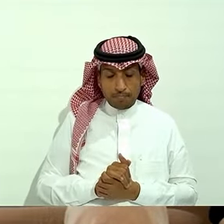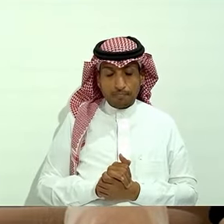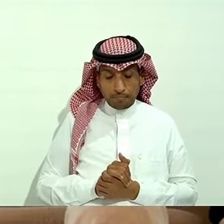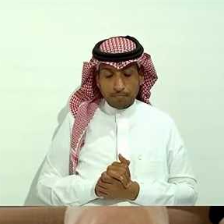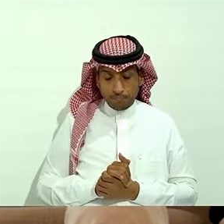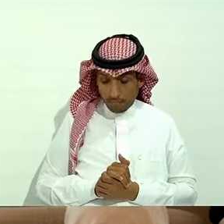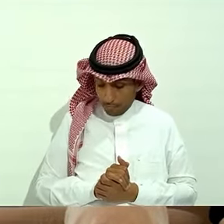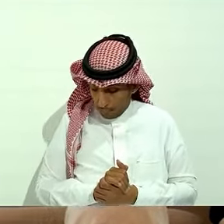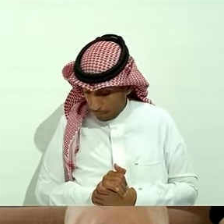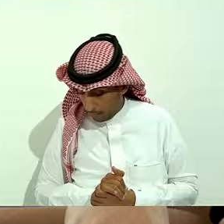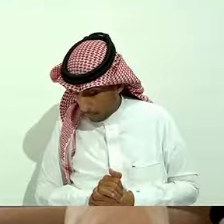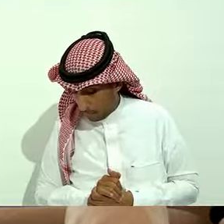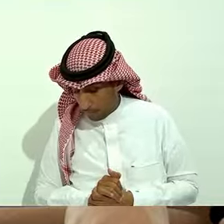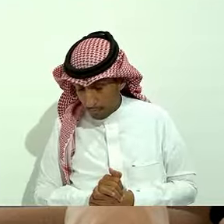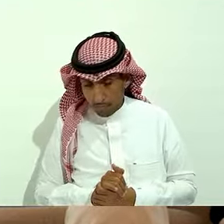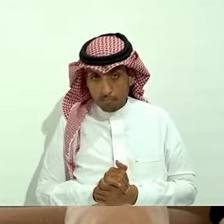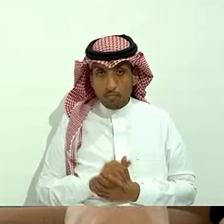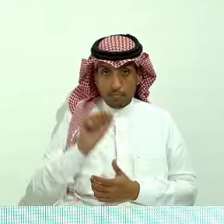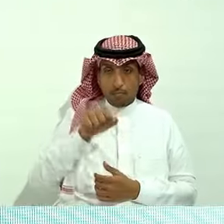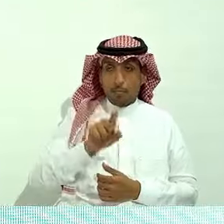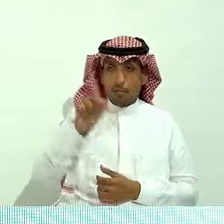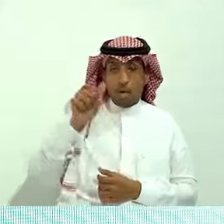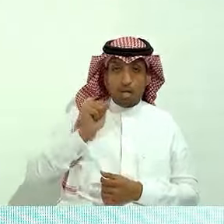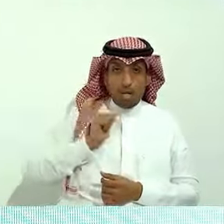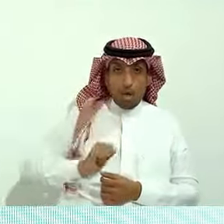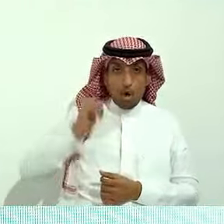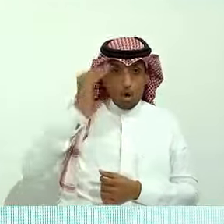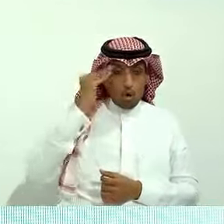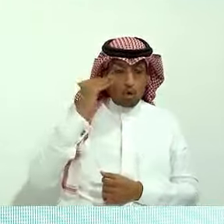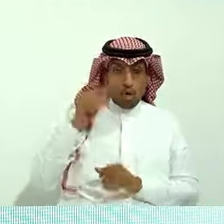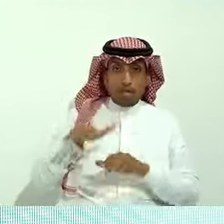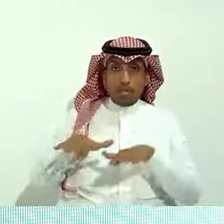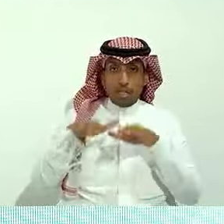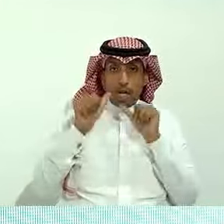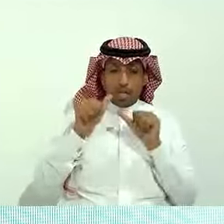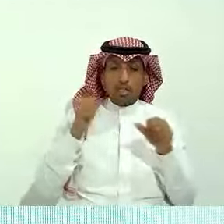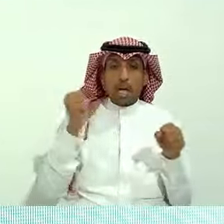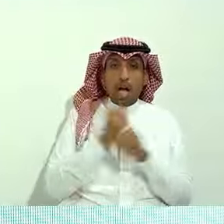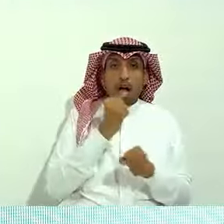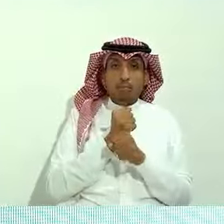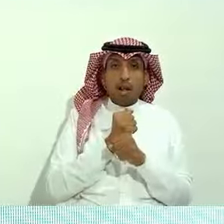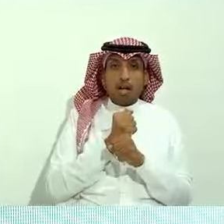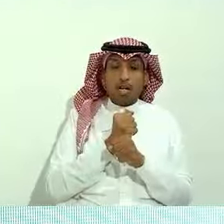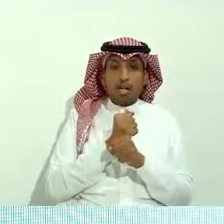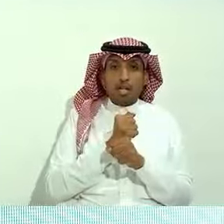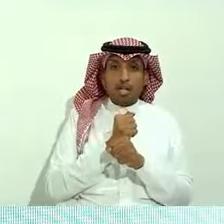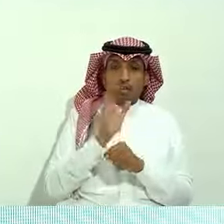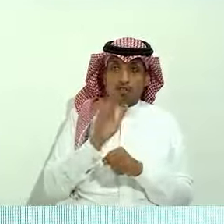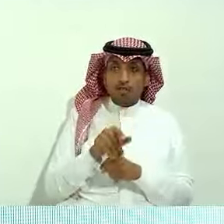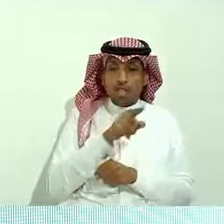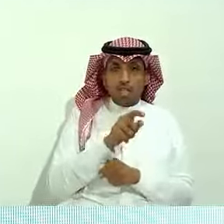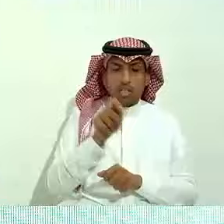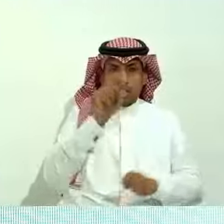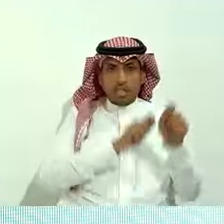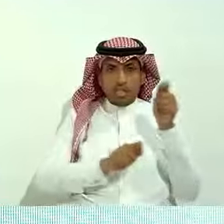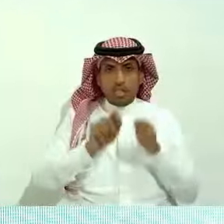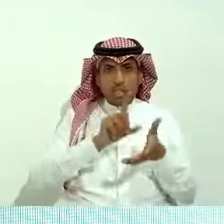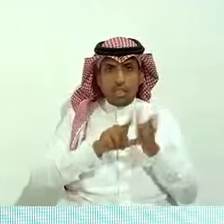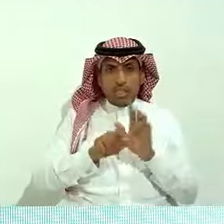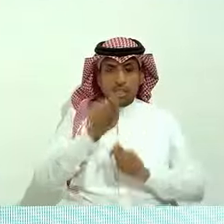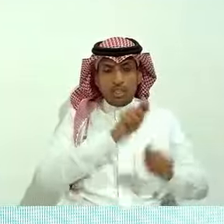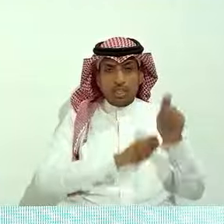كانت متخرجة من طالباتي خريجة وتشتغل في مكان يصممون أزياء وكانوا يبي